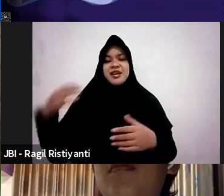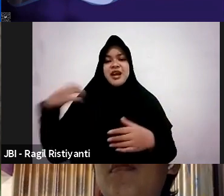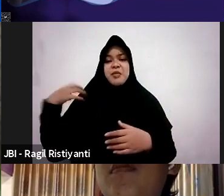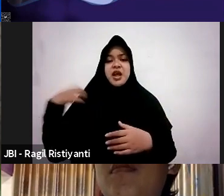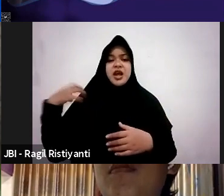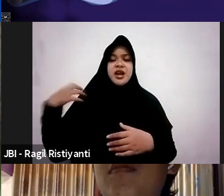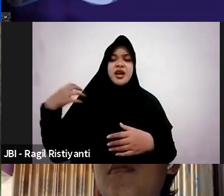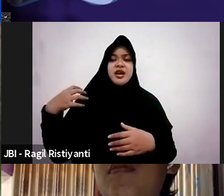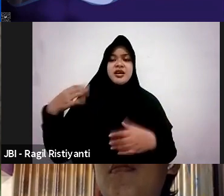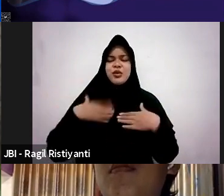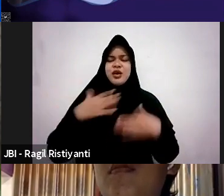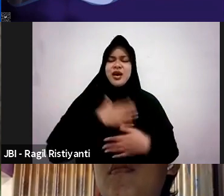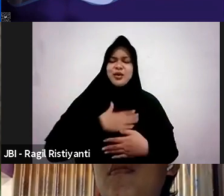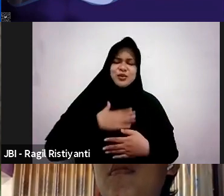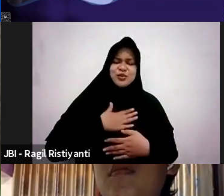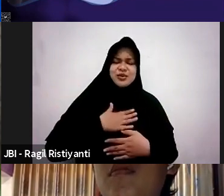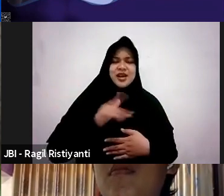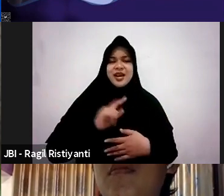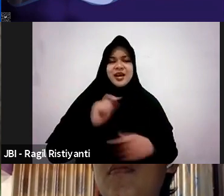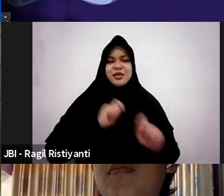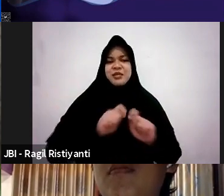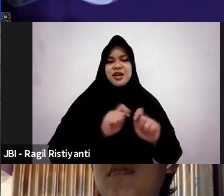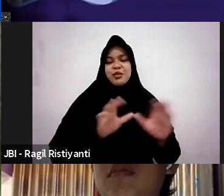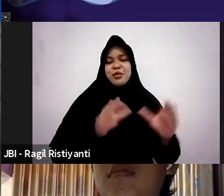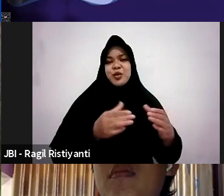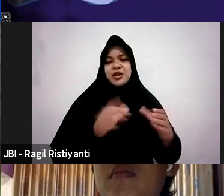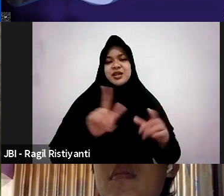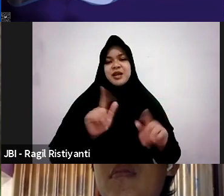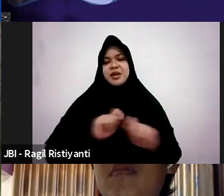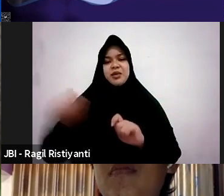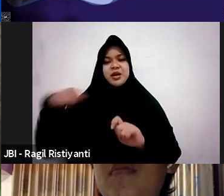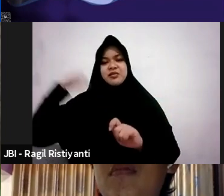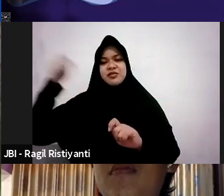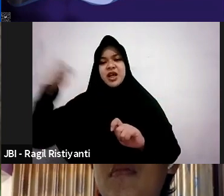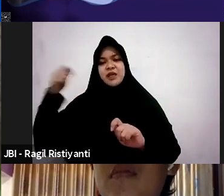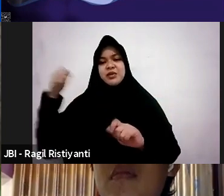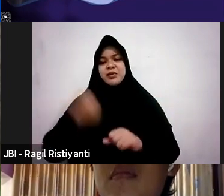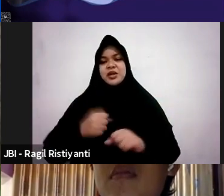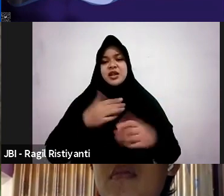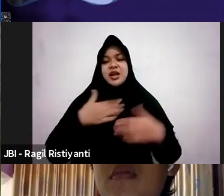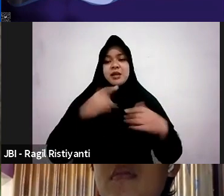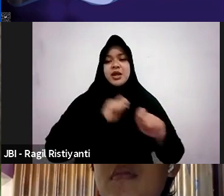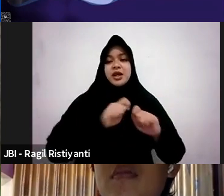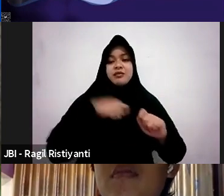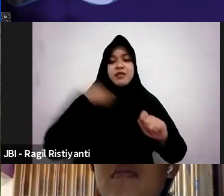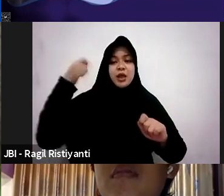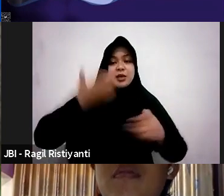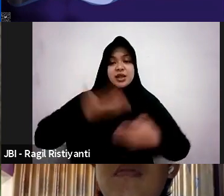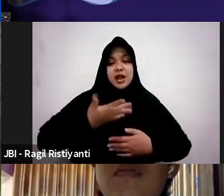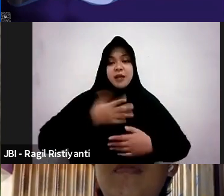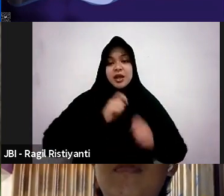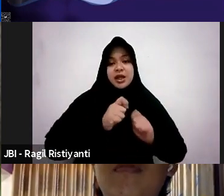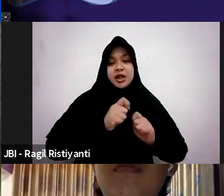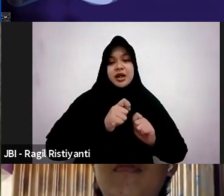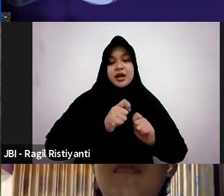Aduh saya enggak lagi bikin film commissioning Dahana Lagi bikin film pesanan saya lagi bikin film yang ingin saya bikin berdasarkan